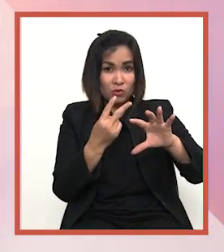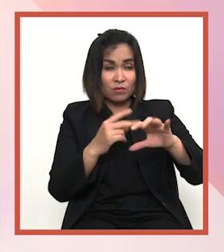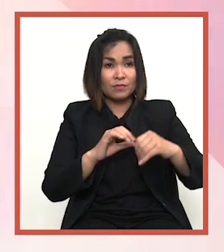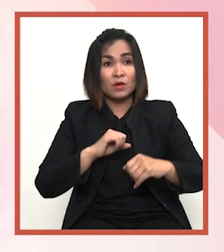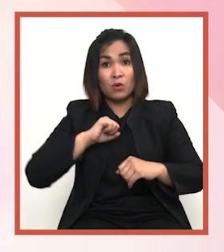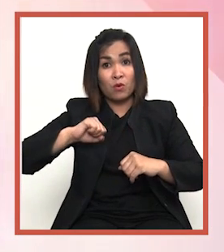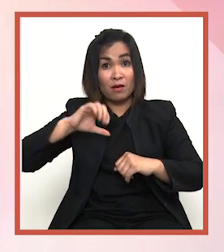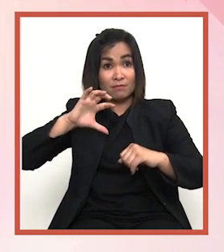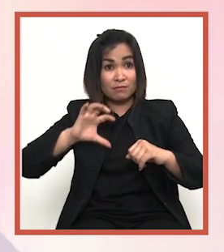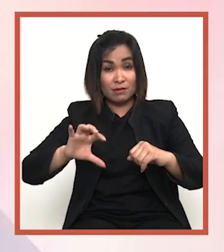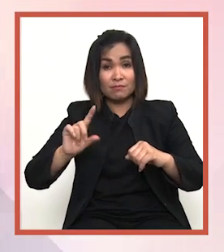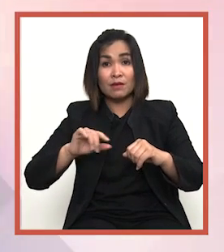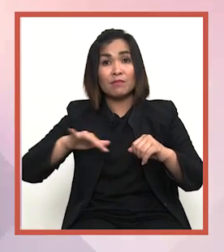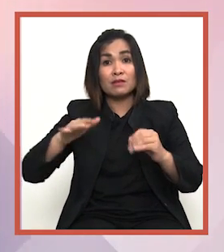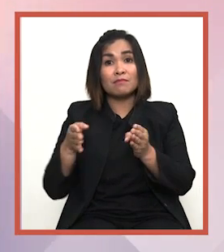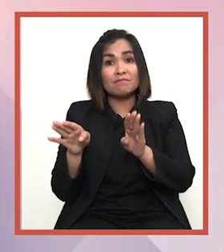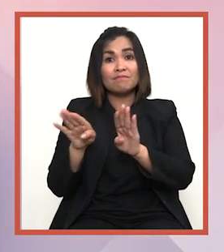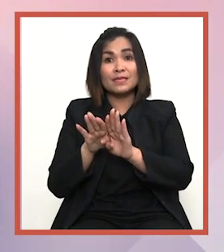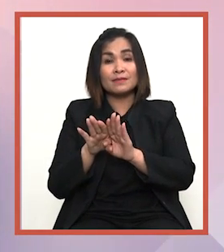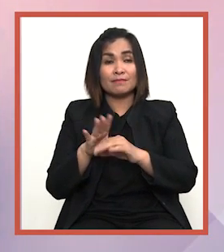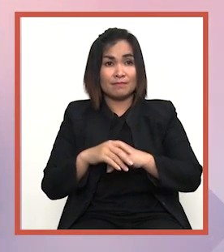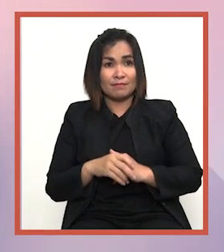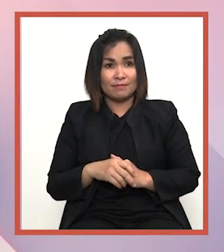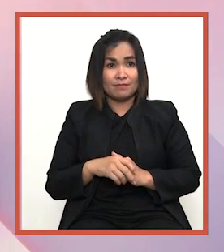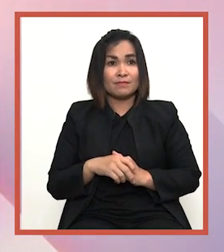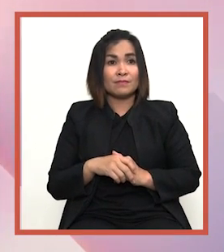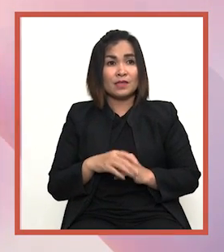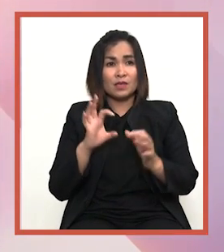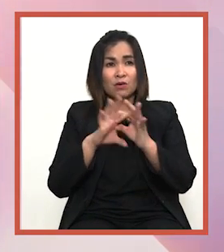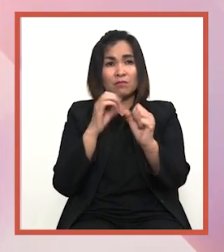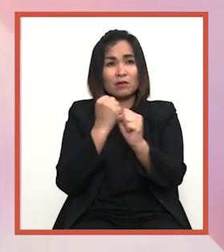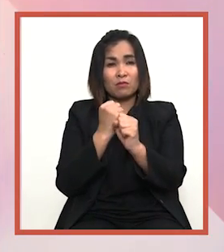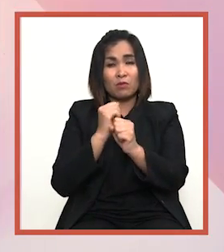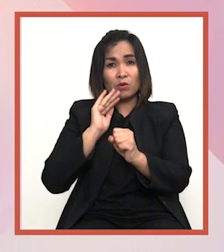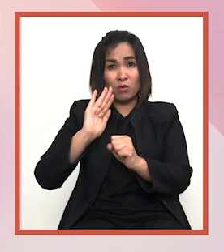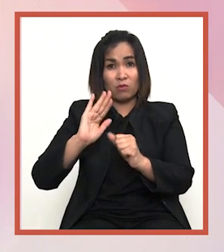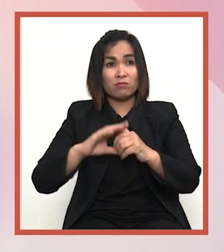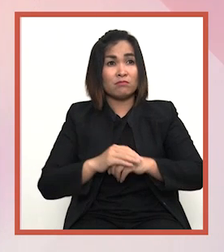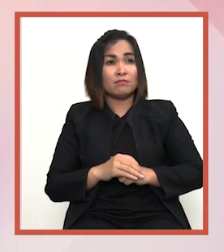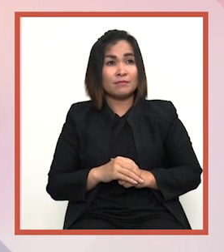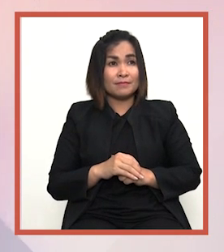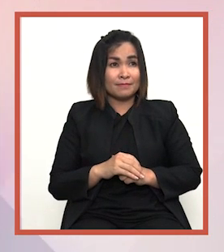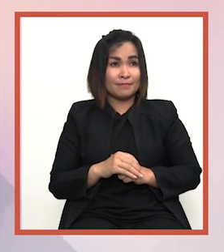ล่างจะเป็นปกติปิดนะครับจะเป็นรูปแสดงการทำงานของมัน